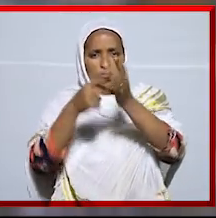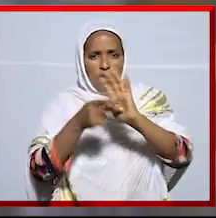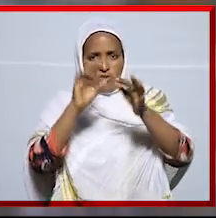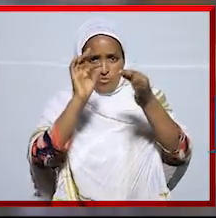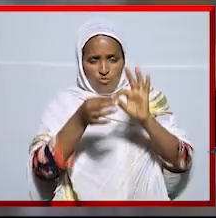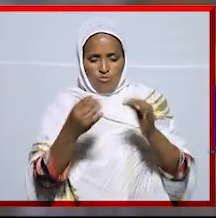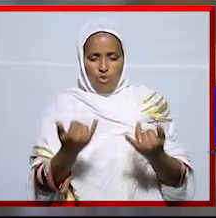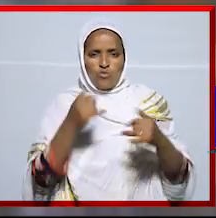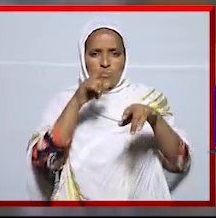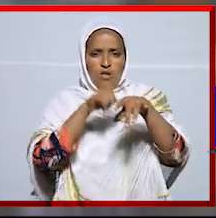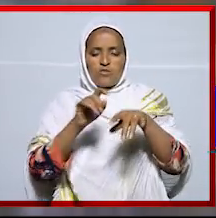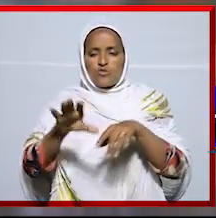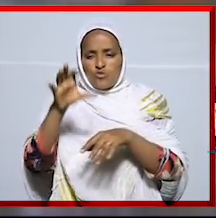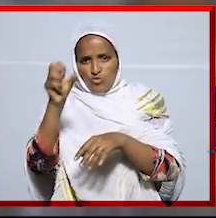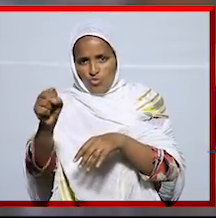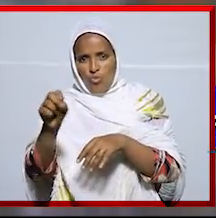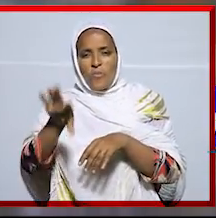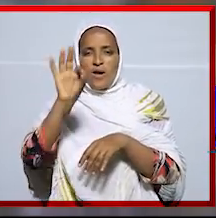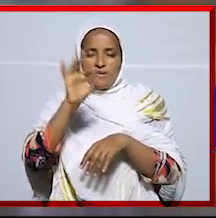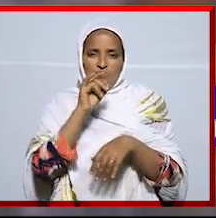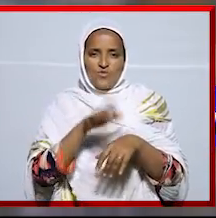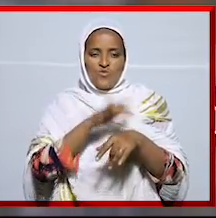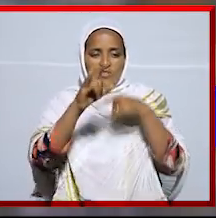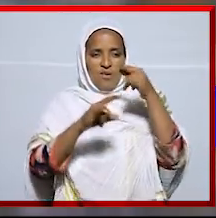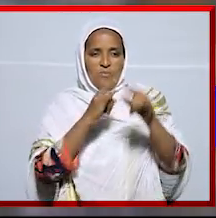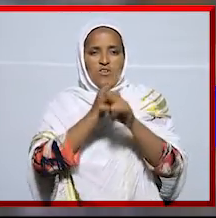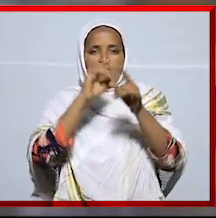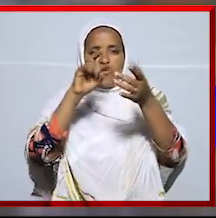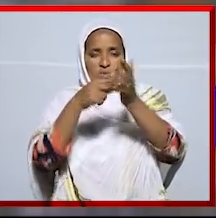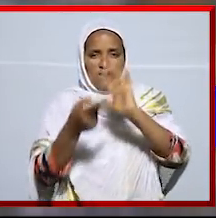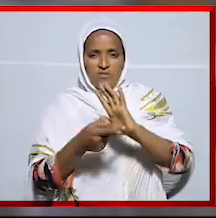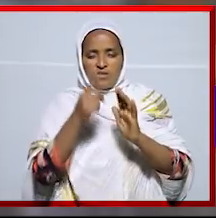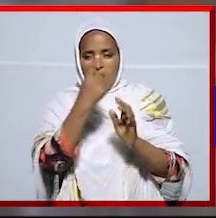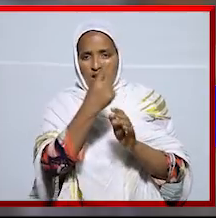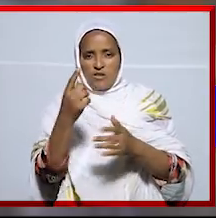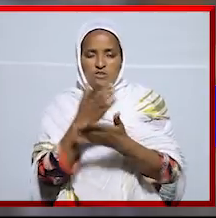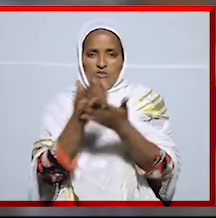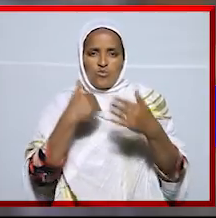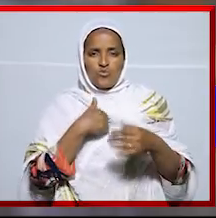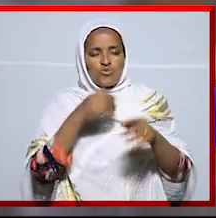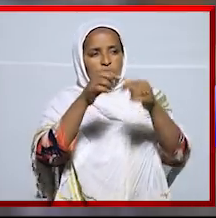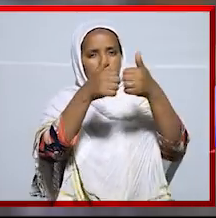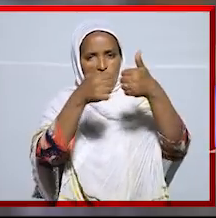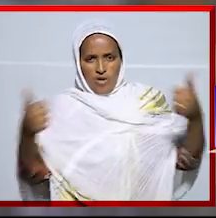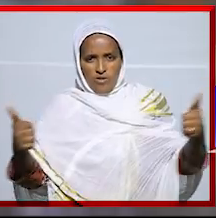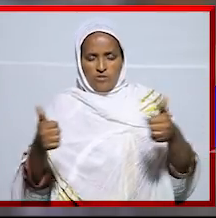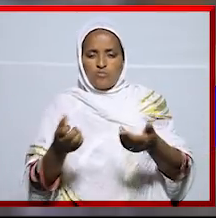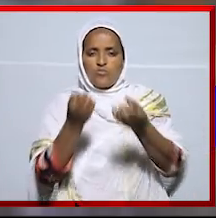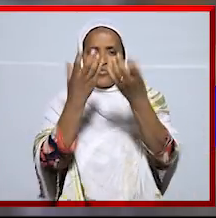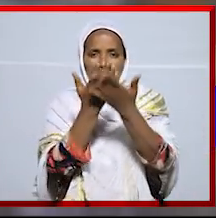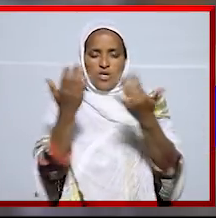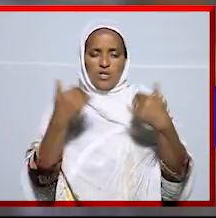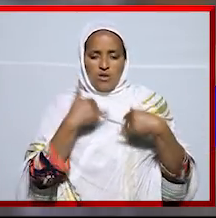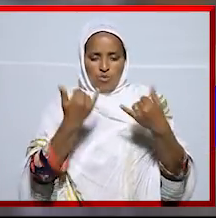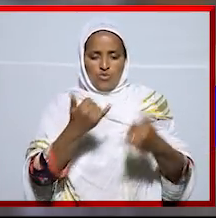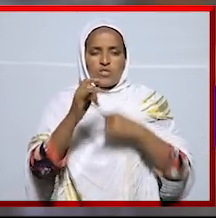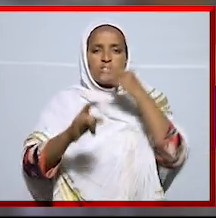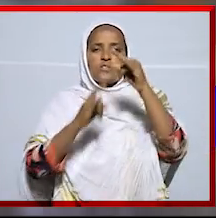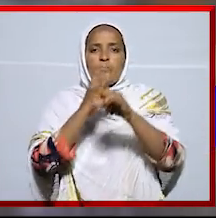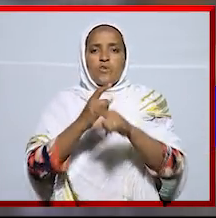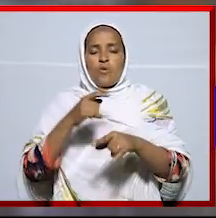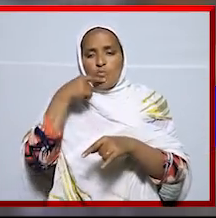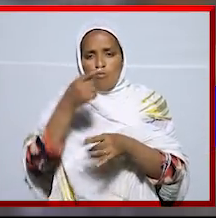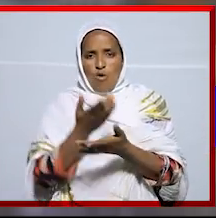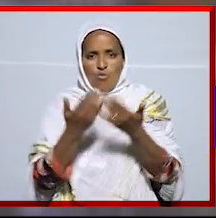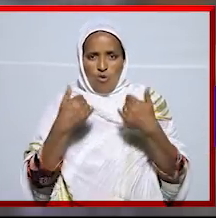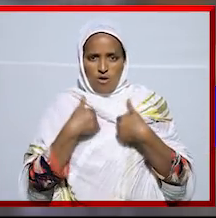ማለት በአሁን ሰዓት ይዞ መገኘት ነው። ዘመናዊነት ማለት ከአንዳንድ ነገሮች በመራቅ ብዙ ነገር አሁን ዘመናዊ የሚባል